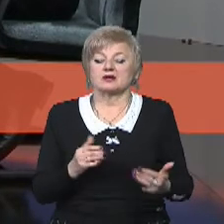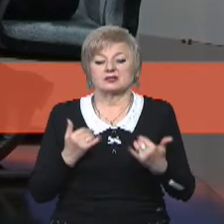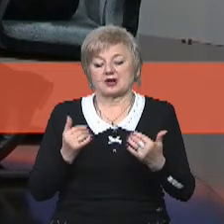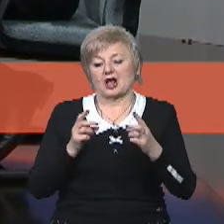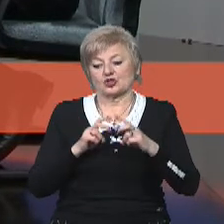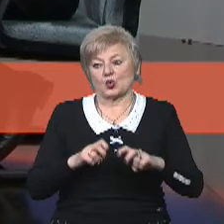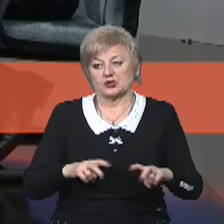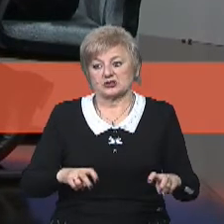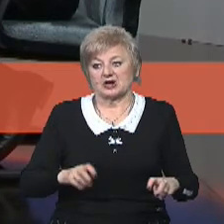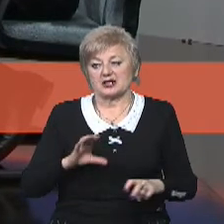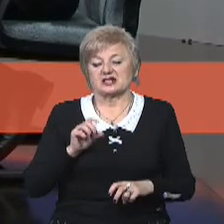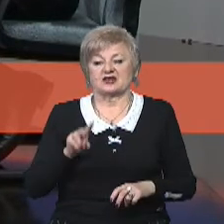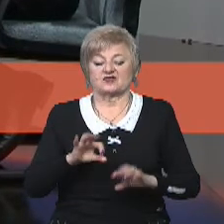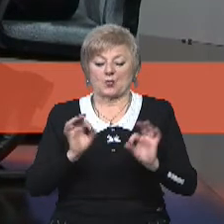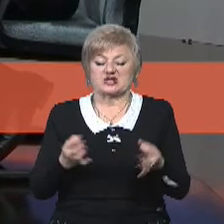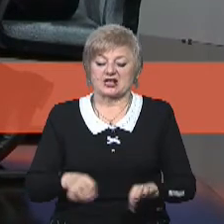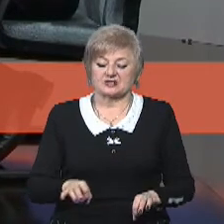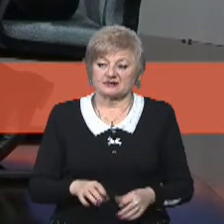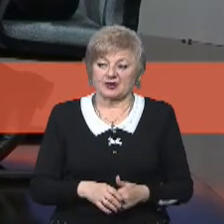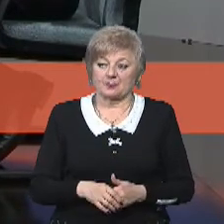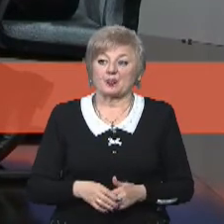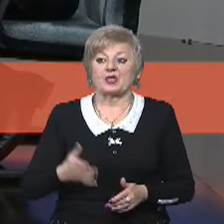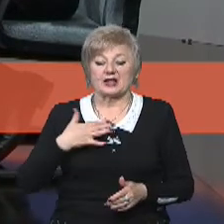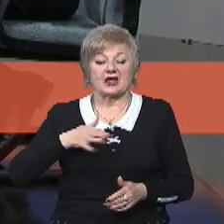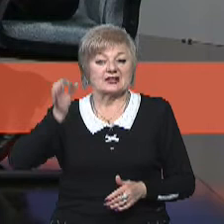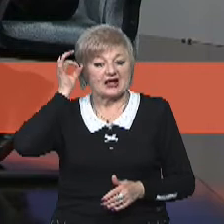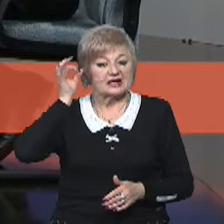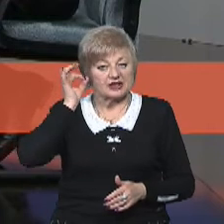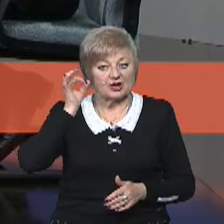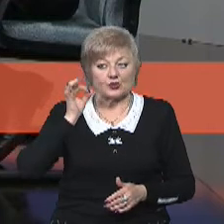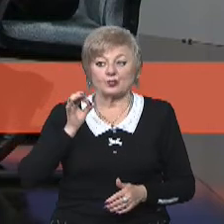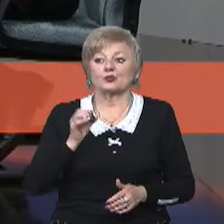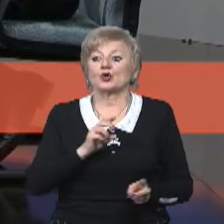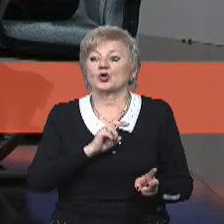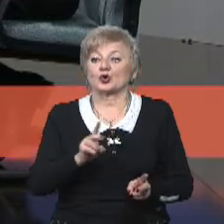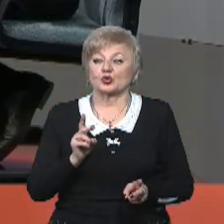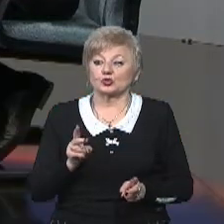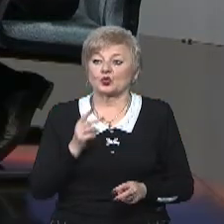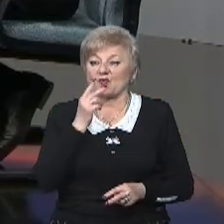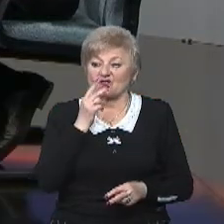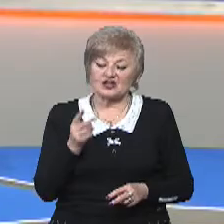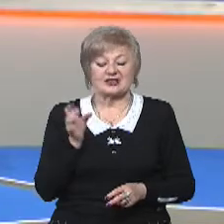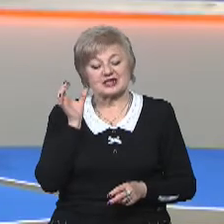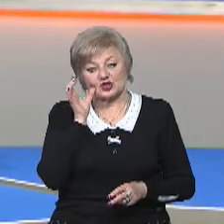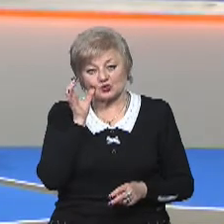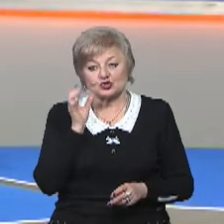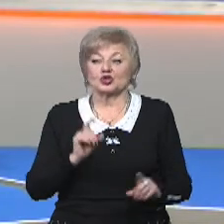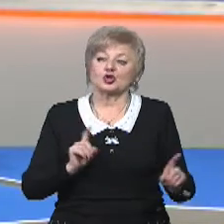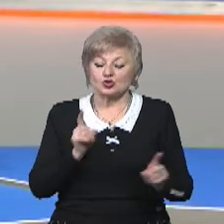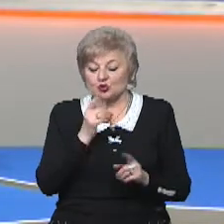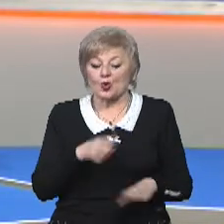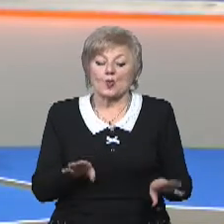дослідників скіфського мистецтва. Я нагадаю тим, хто мене бачить та слухає, що